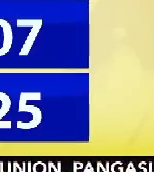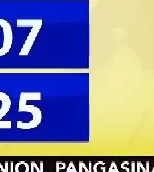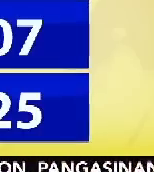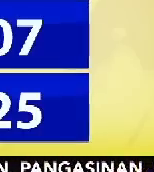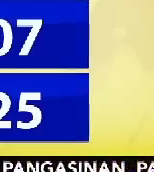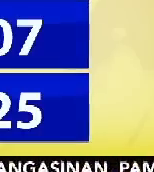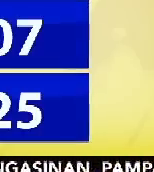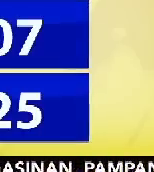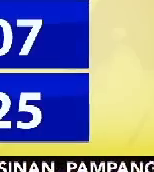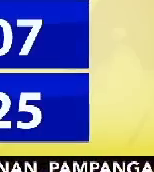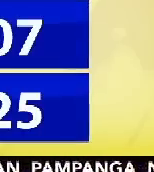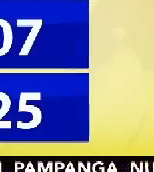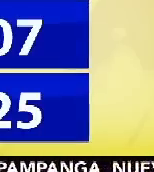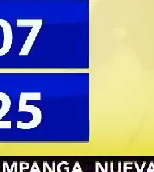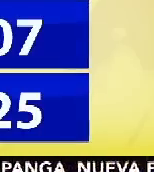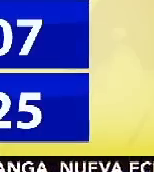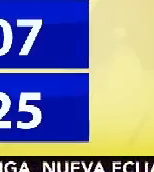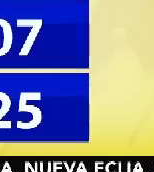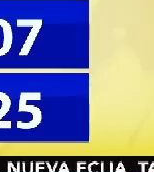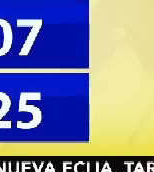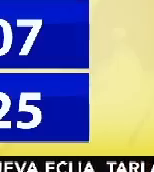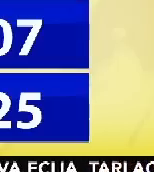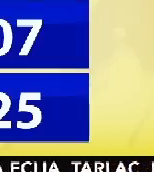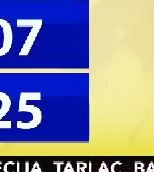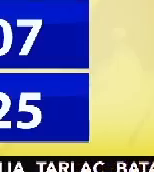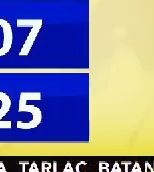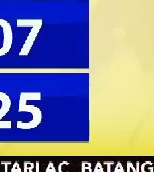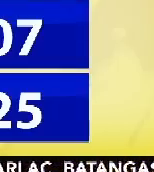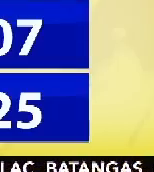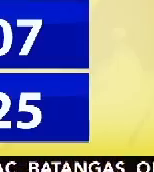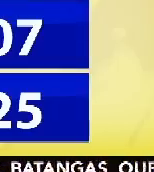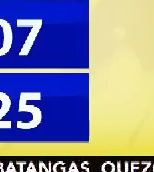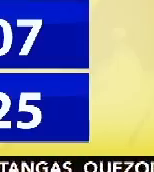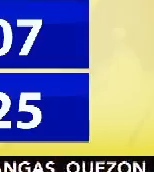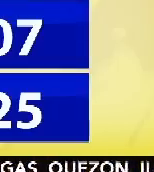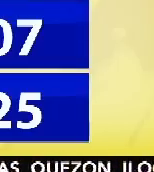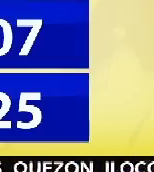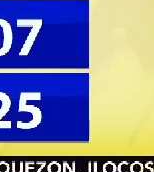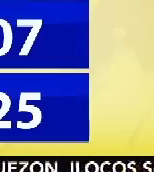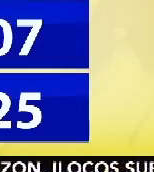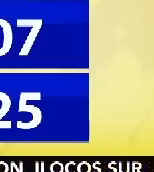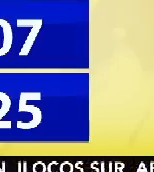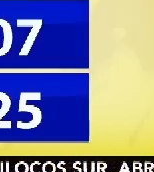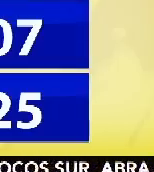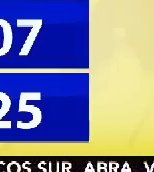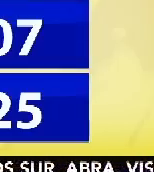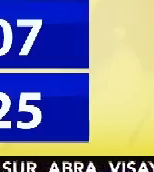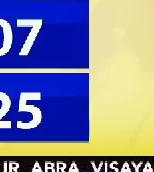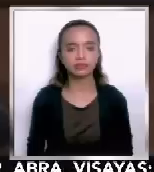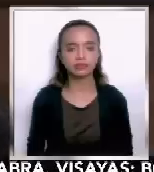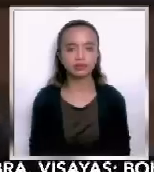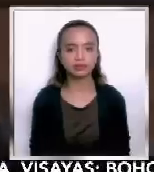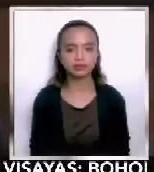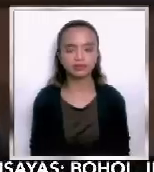9, Joel Villanueva. 10, JV Ejercito. 11, Risa Ontiveros. At 12, Jinggoy Estrada.